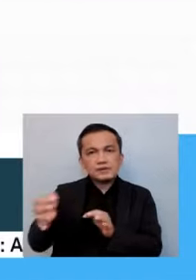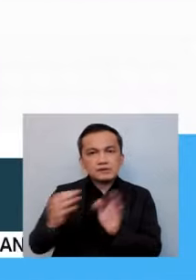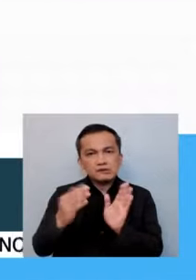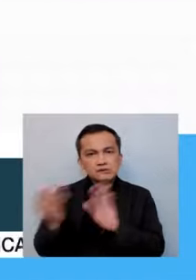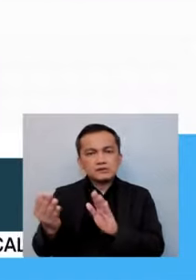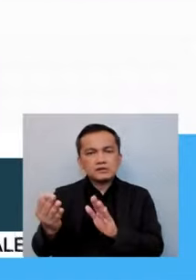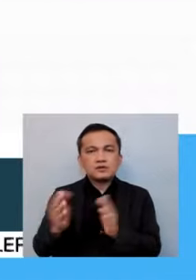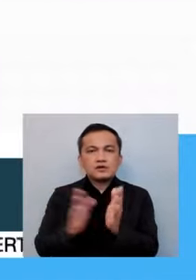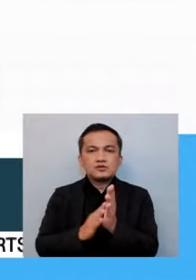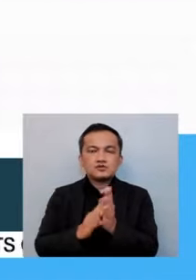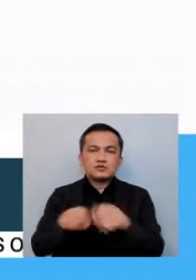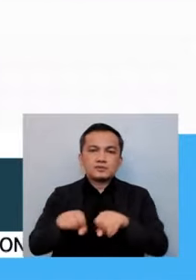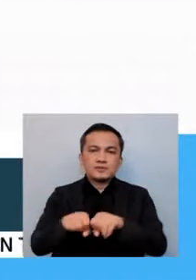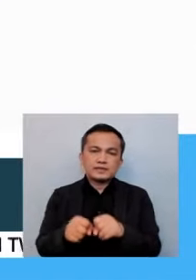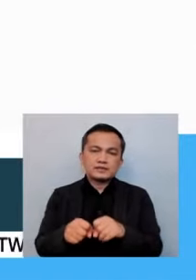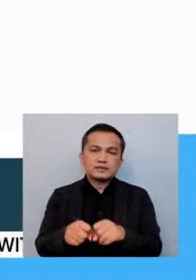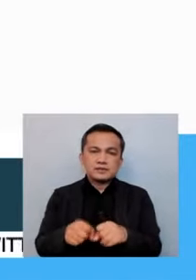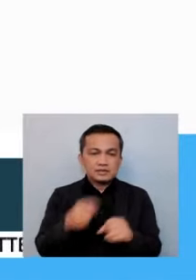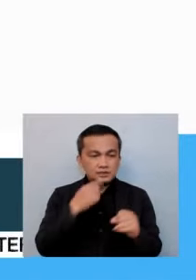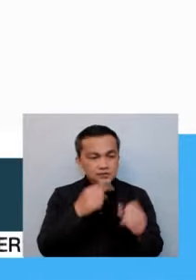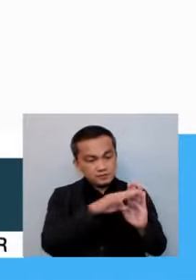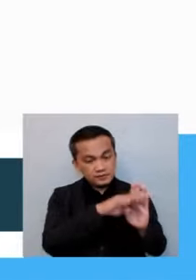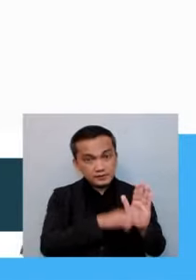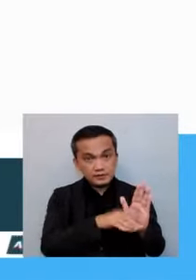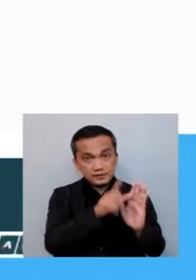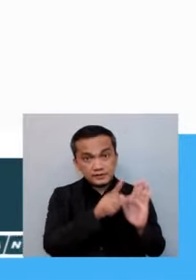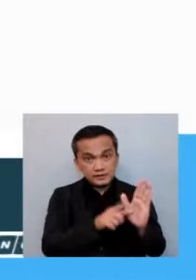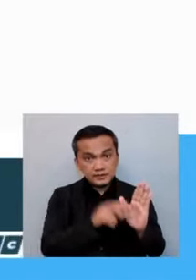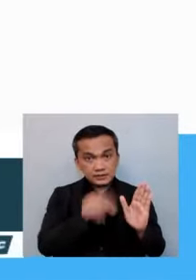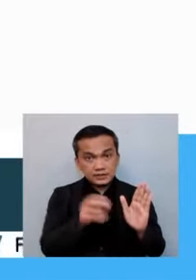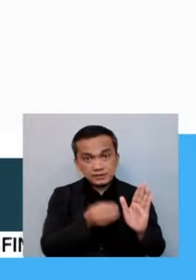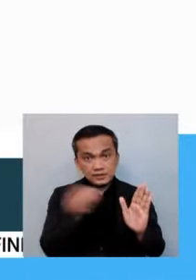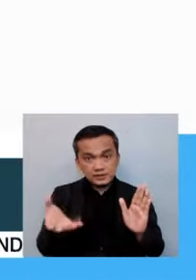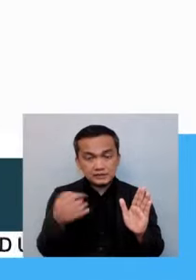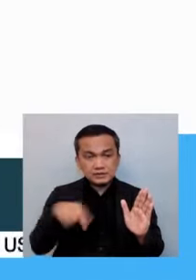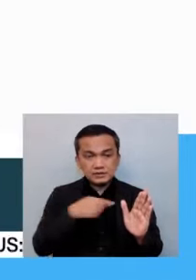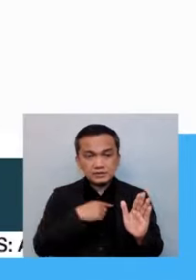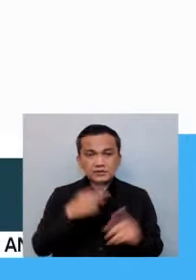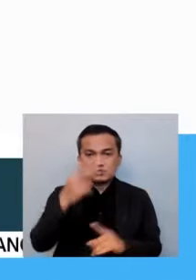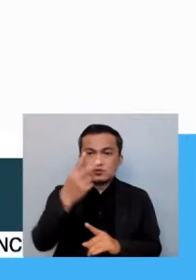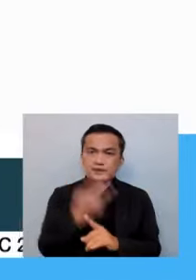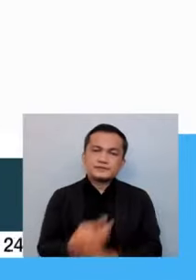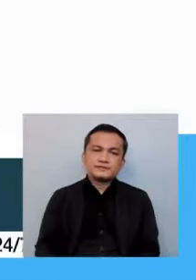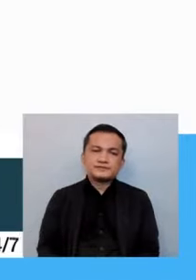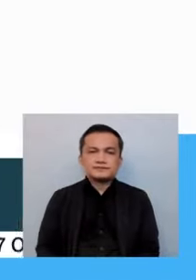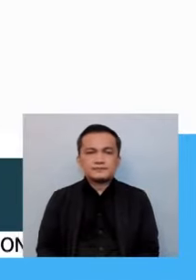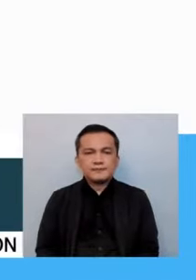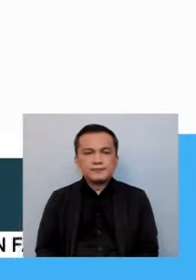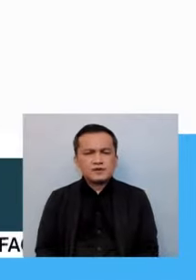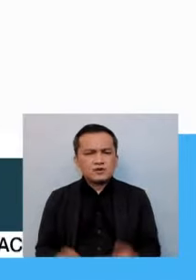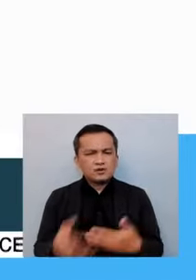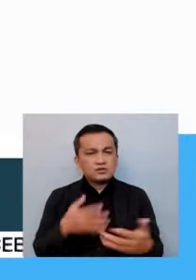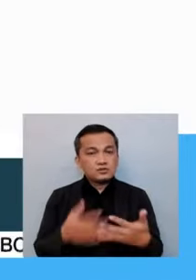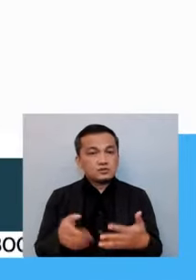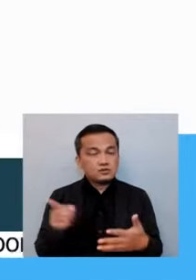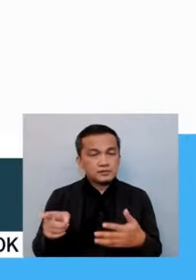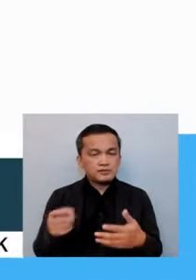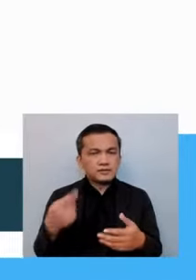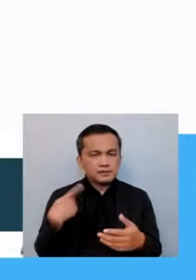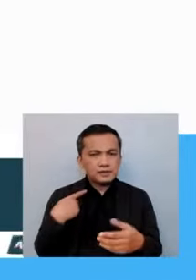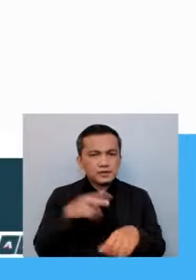na ayon naman sa batas ay kinakailangan naman ding ibigay sa amin yung dalawang buwan, no. Although may mga pending pa rin po, no,